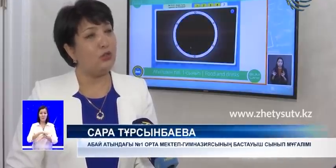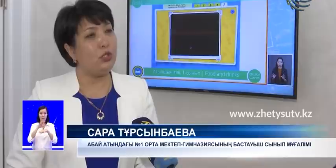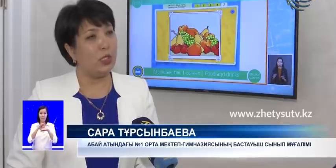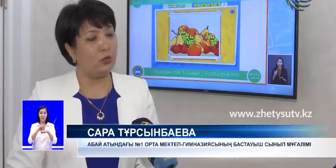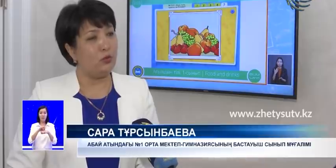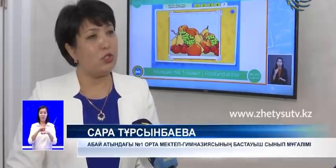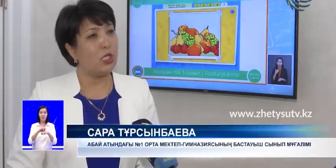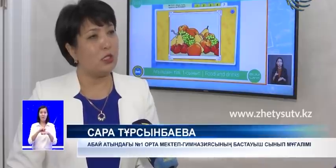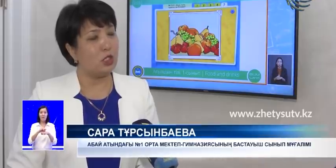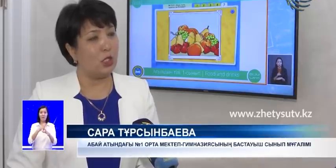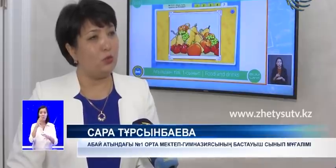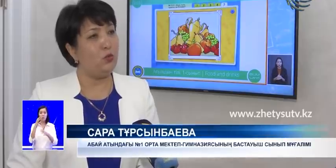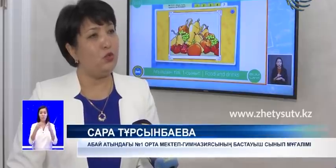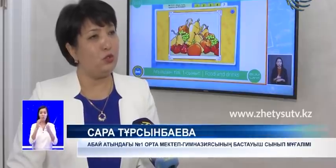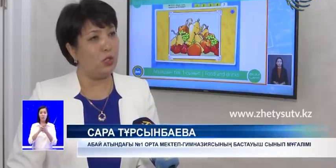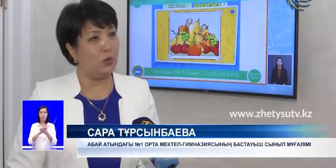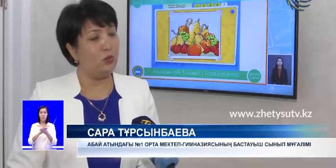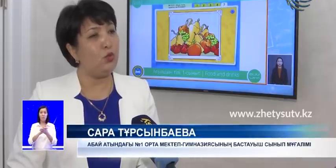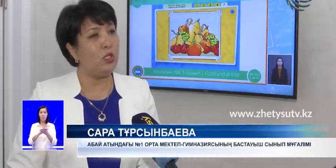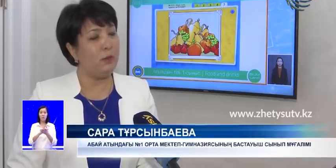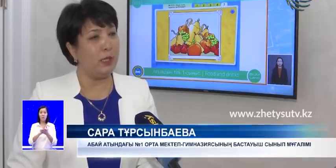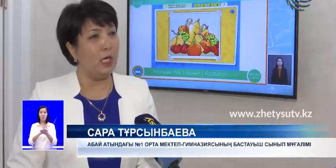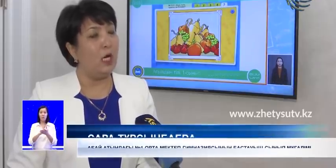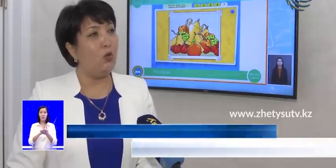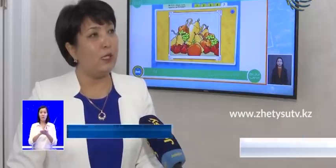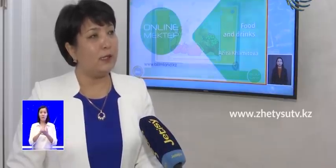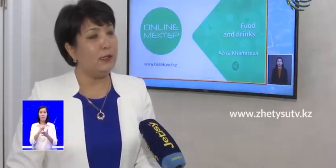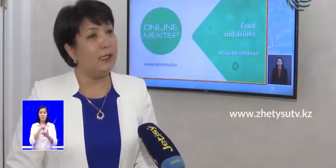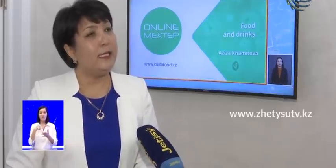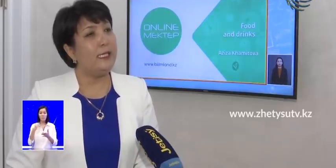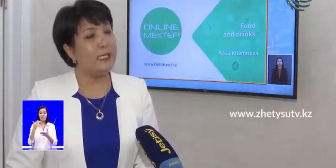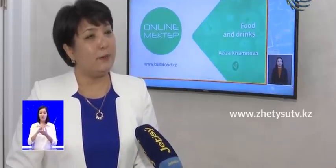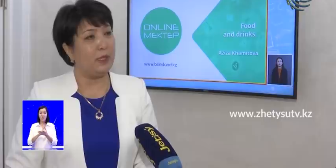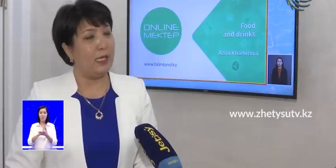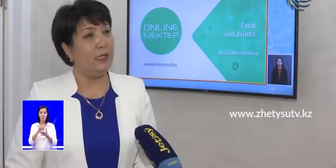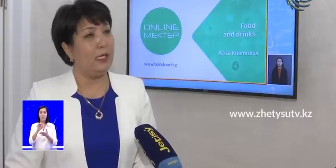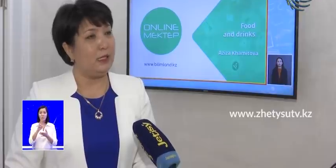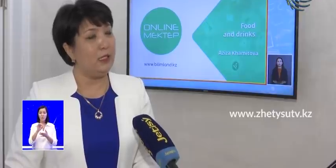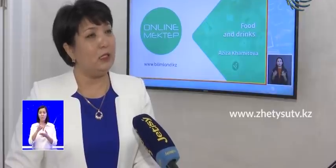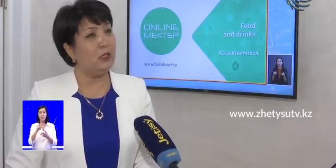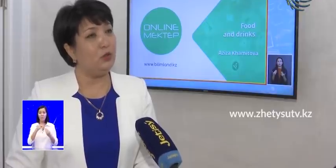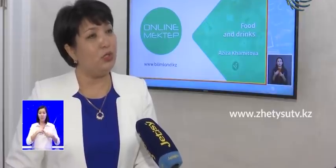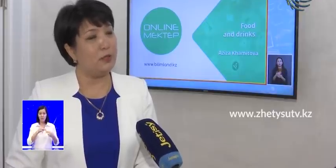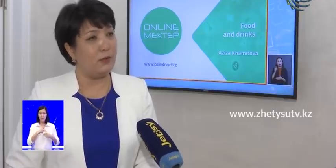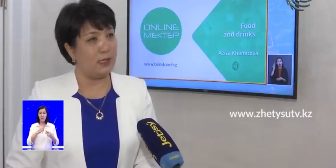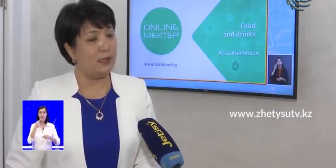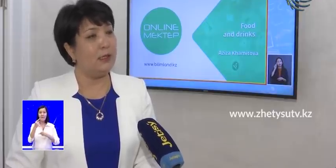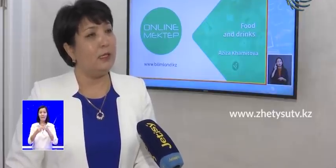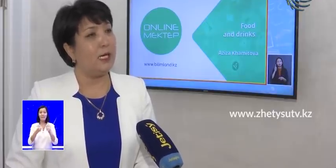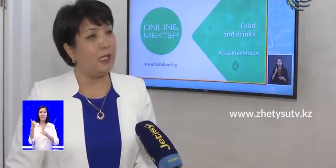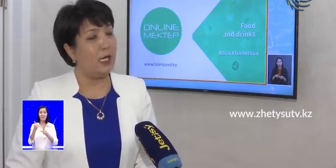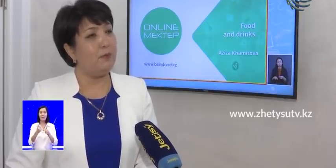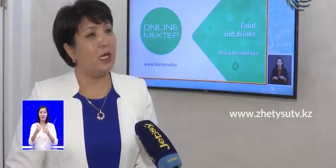Олар дүниетану, жаратылыстану, өз-өзін тану, көркем еңбек. Оларды келесі аптаға дейін үй